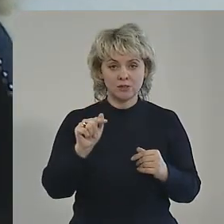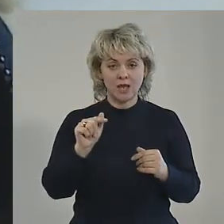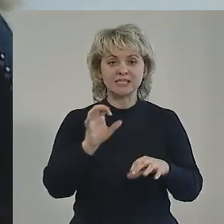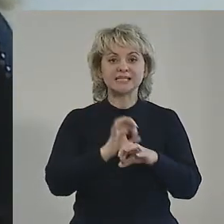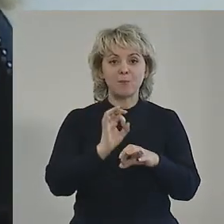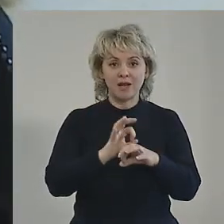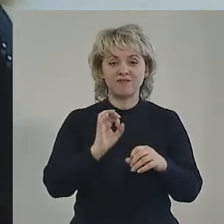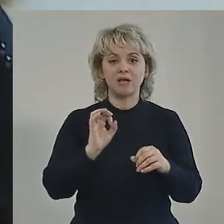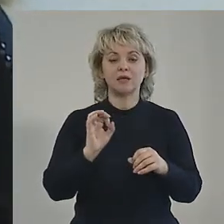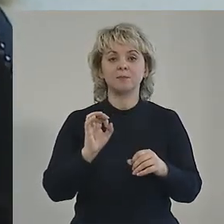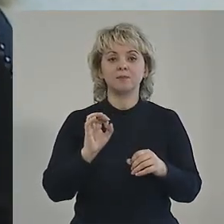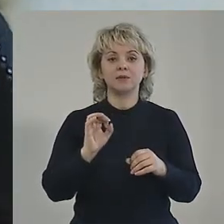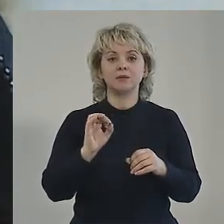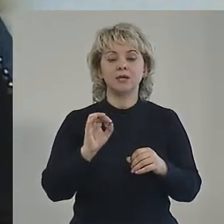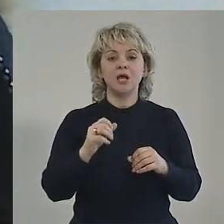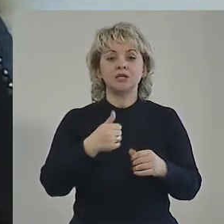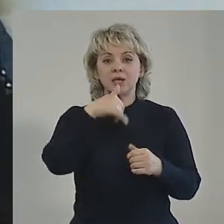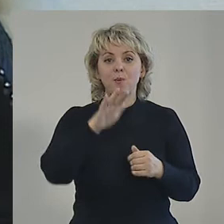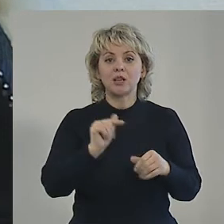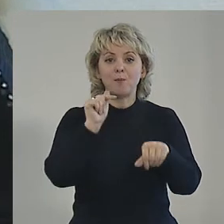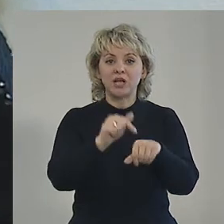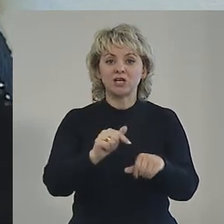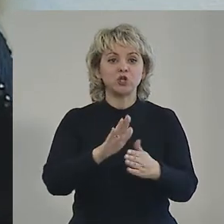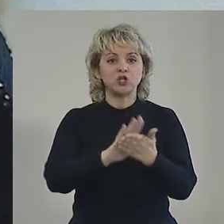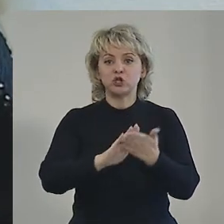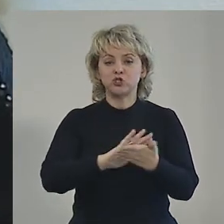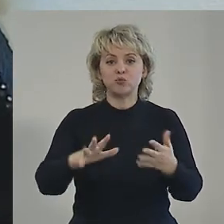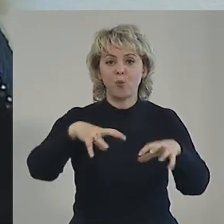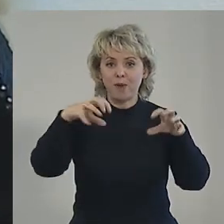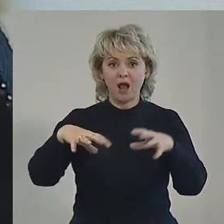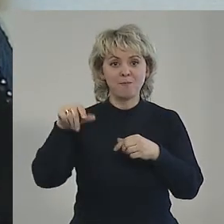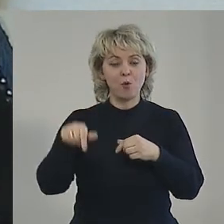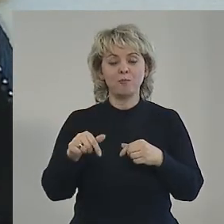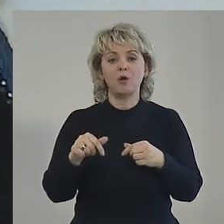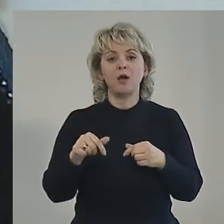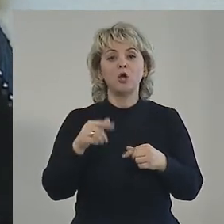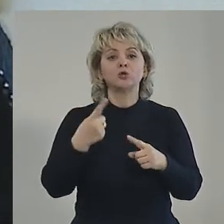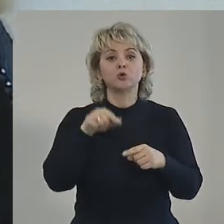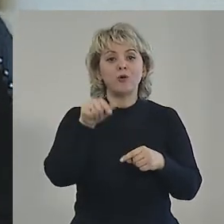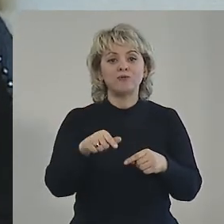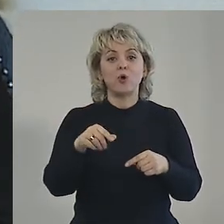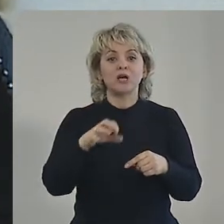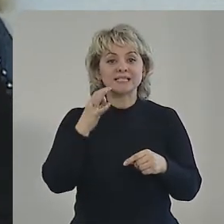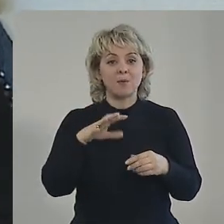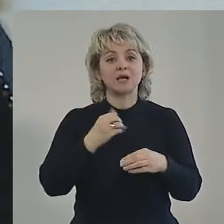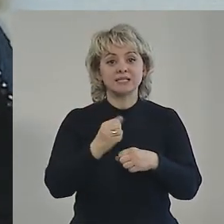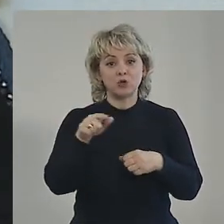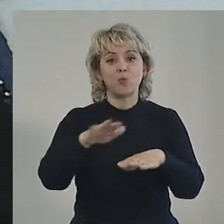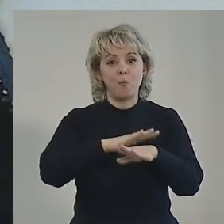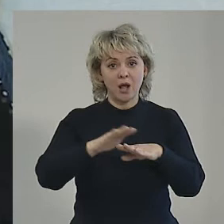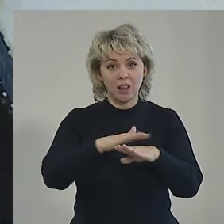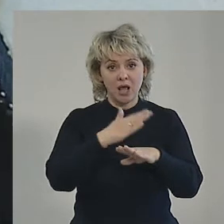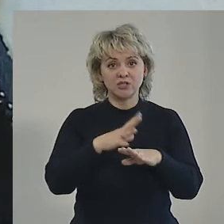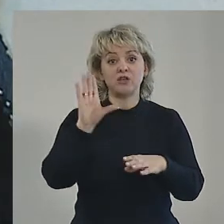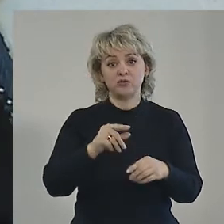с заболеванием, не могла прикоснуться ни к чему меховому. Той Боб заставил, чтобы она его погладила, и